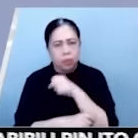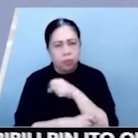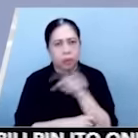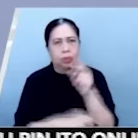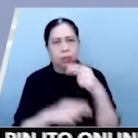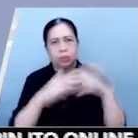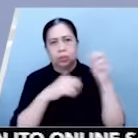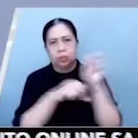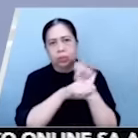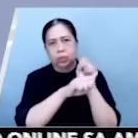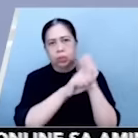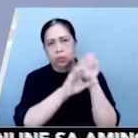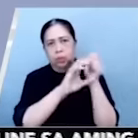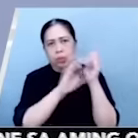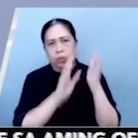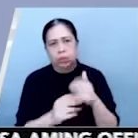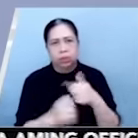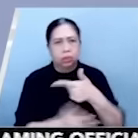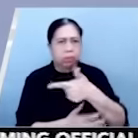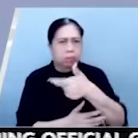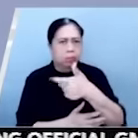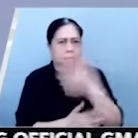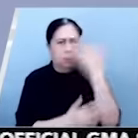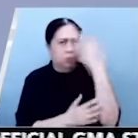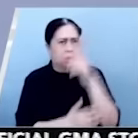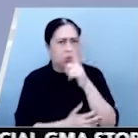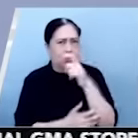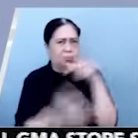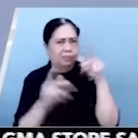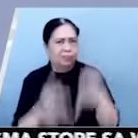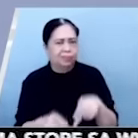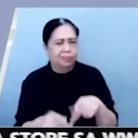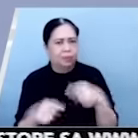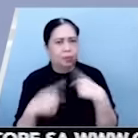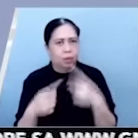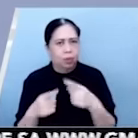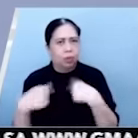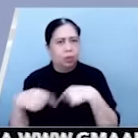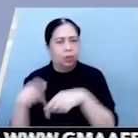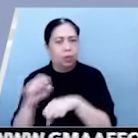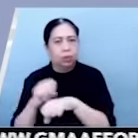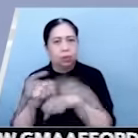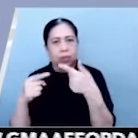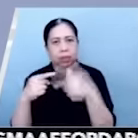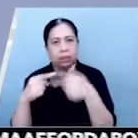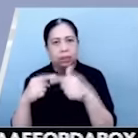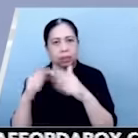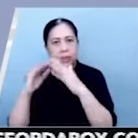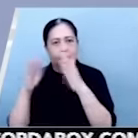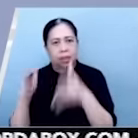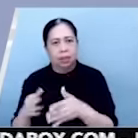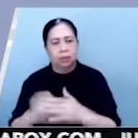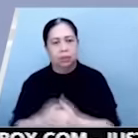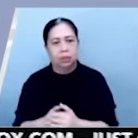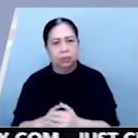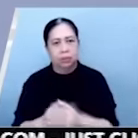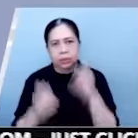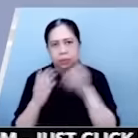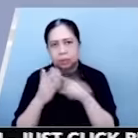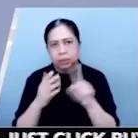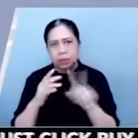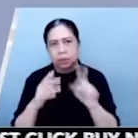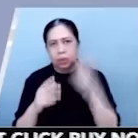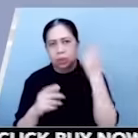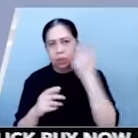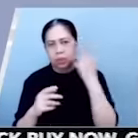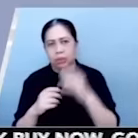worker ng pagbabarili ng mga di pa kilalang salarin habang papasok sa gate ng kanilang bahay. Inaalam pa ang motibo sa krimen